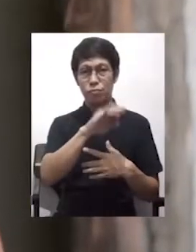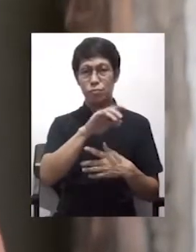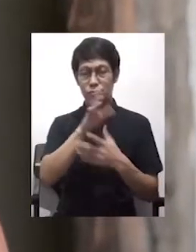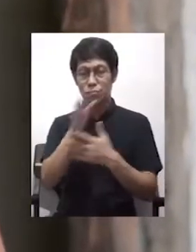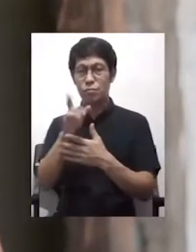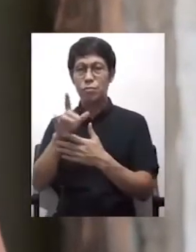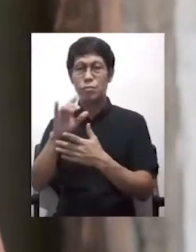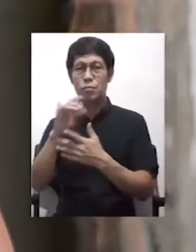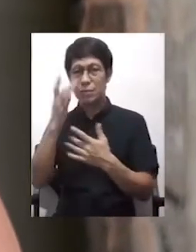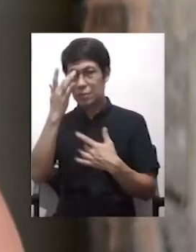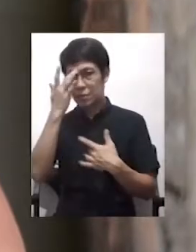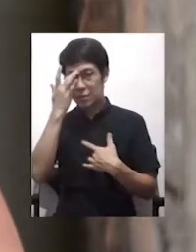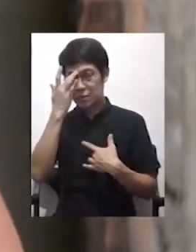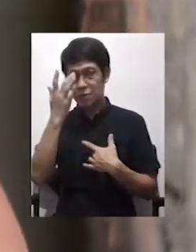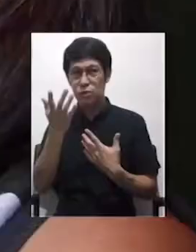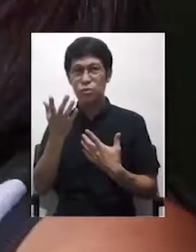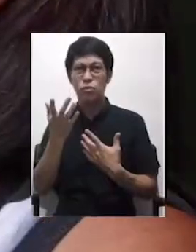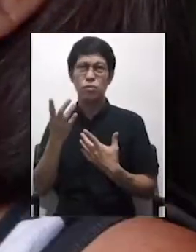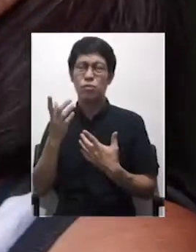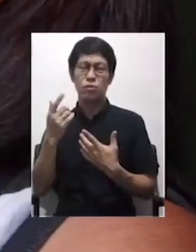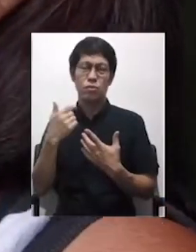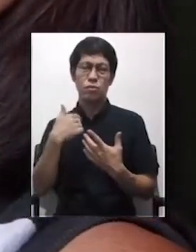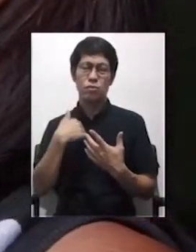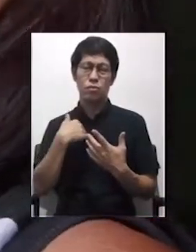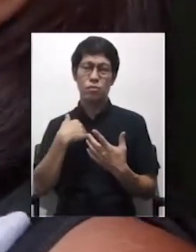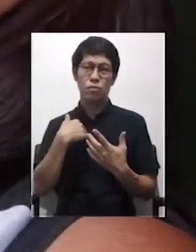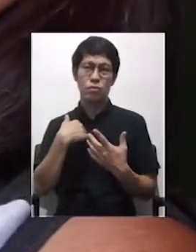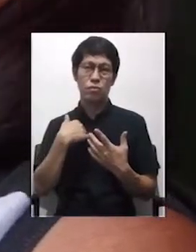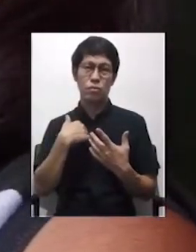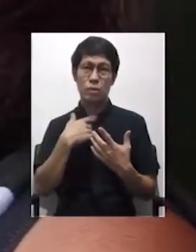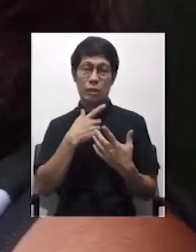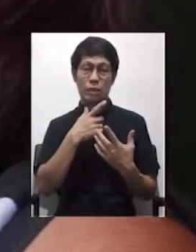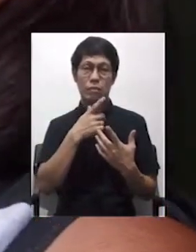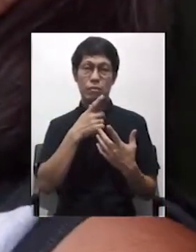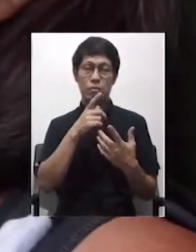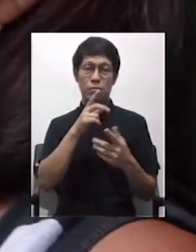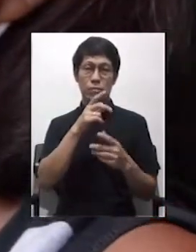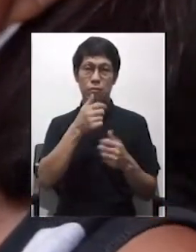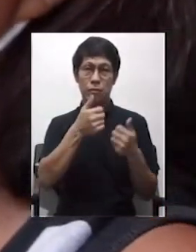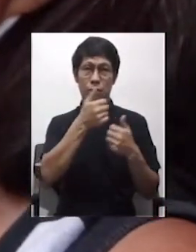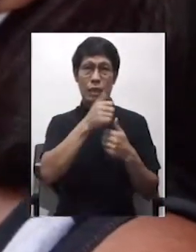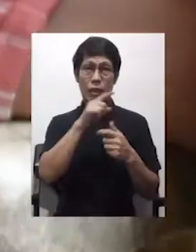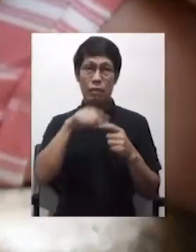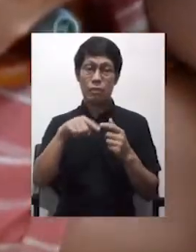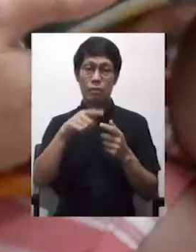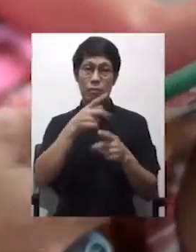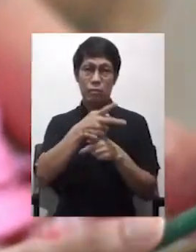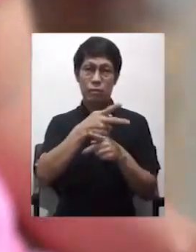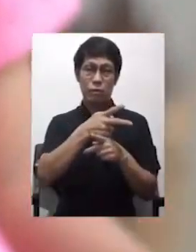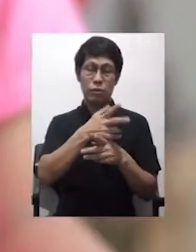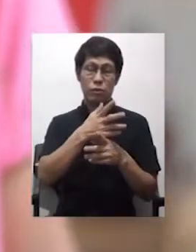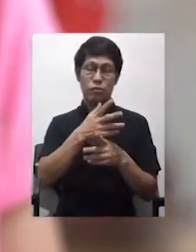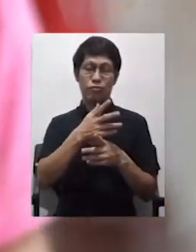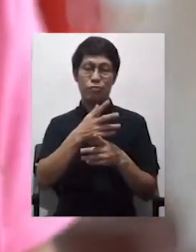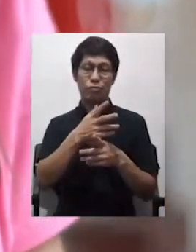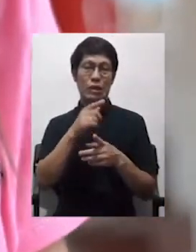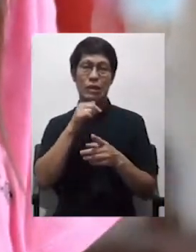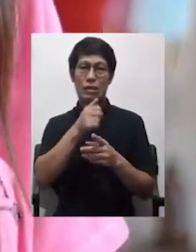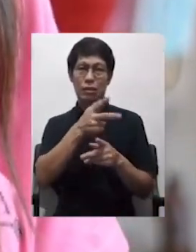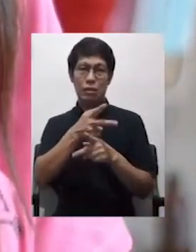ko sa anak ko, pauwiin mo na lang siya dito. Total naman, kilala naman namin, pinakilala mo naman siya sa amin